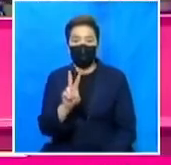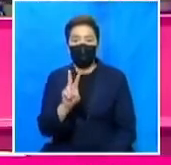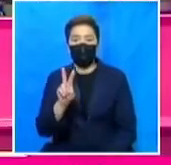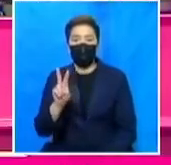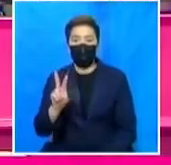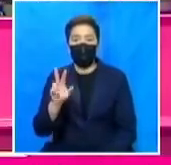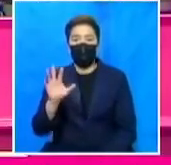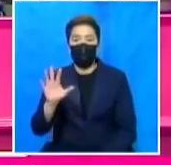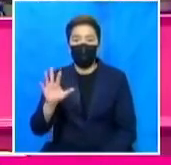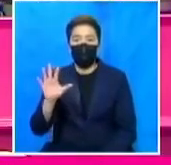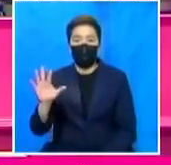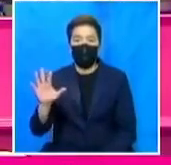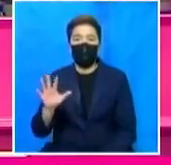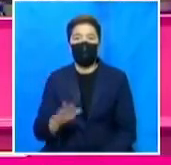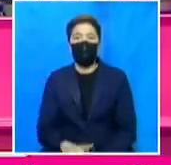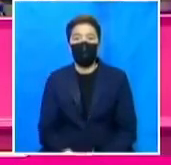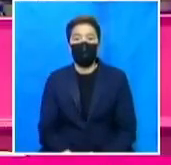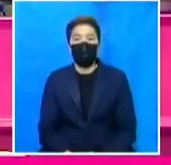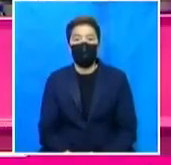4432255